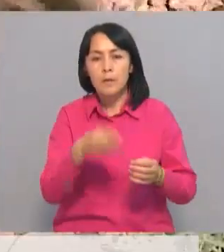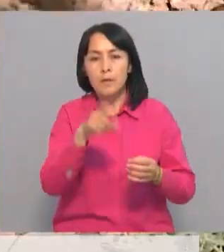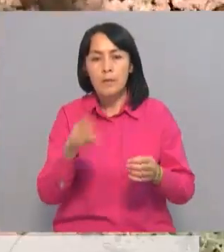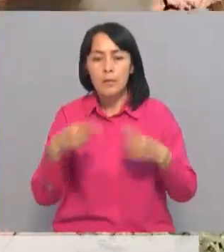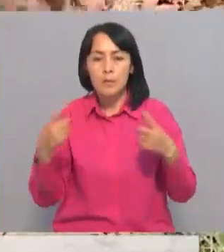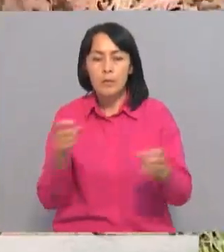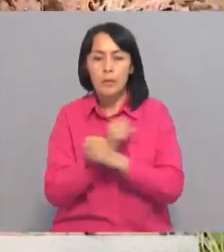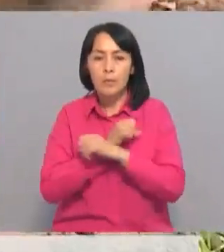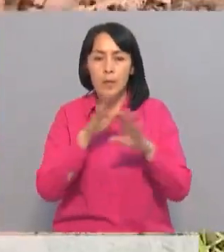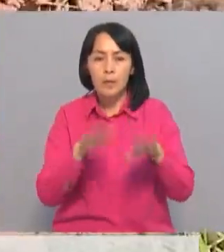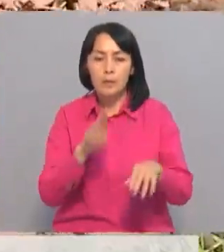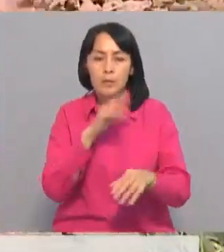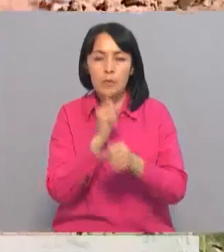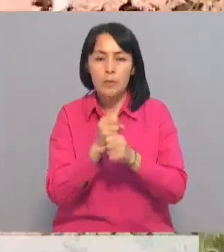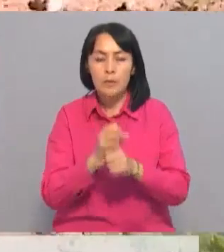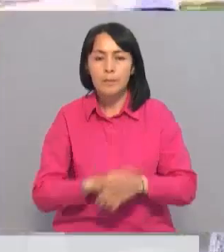из других парков.